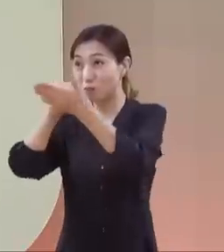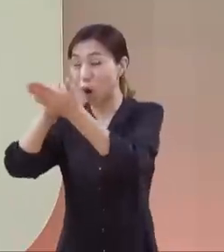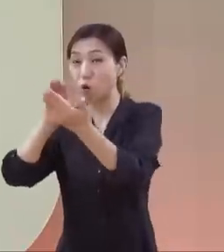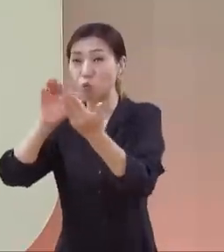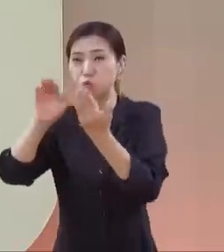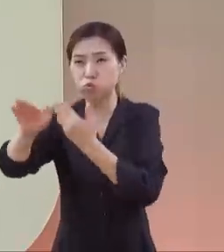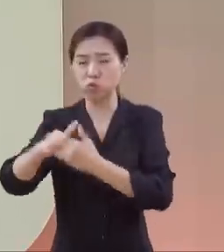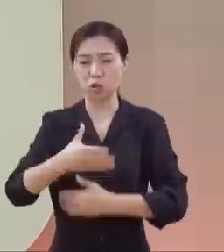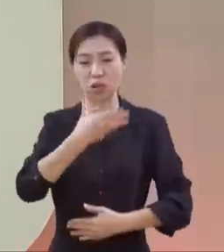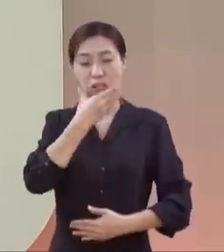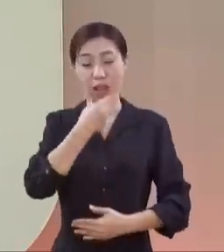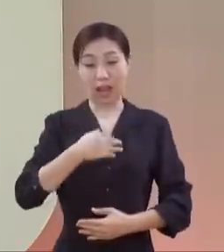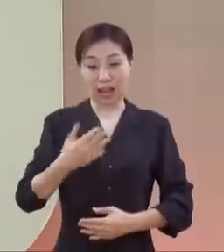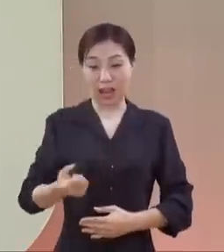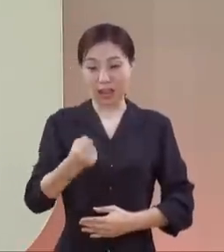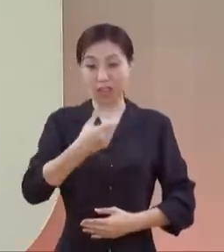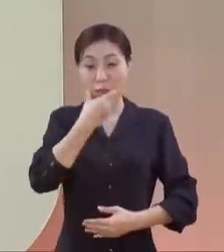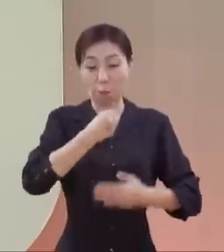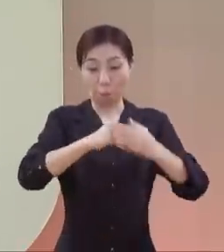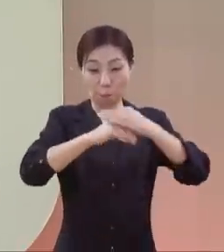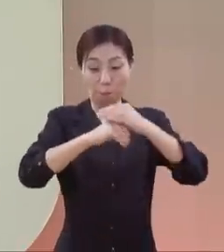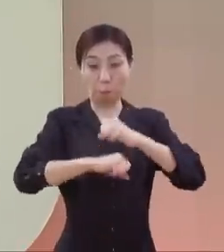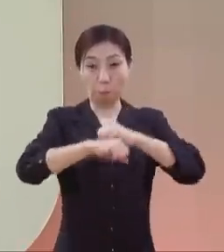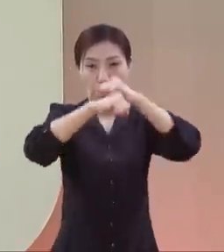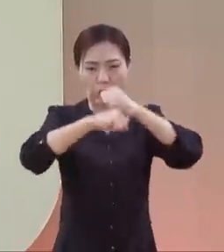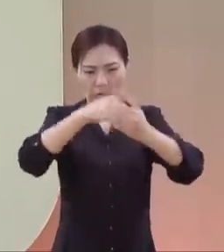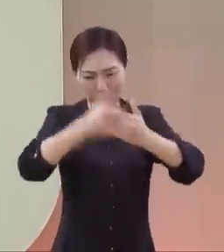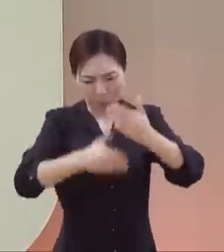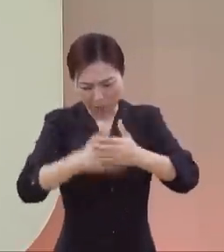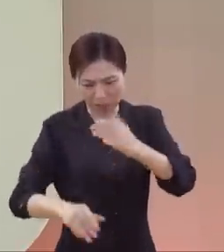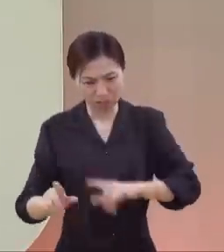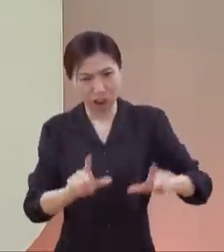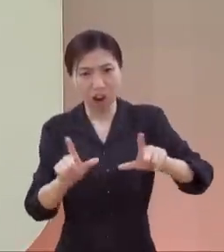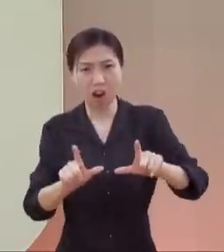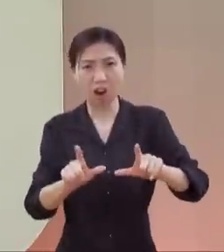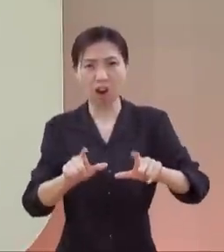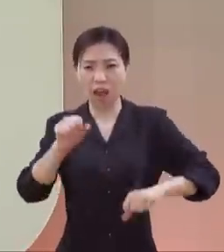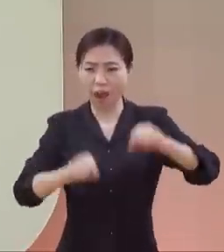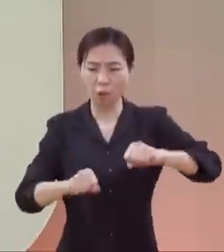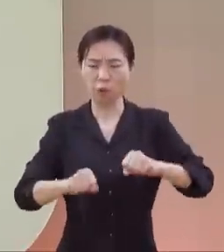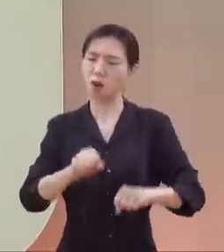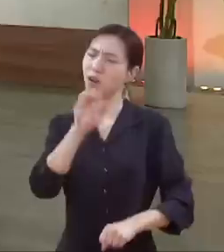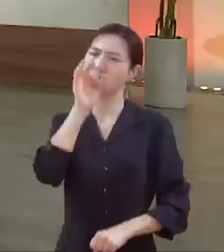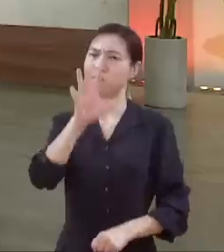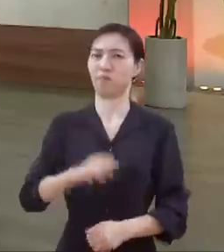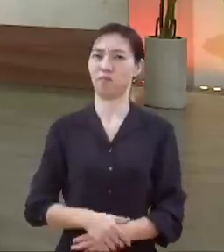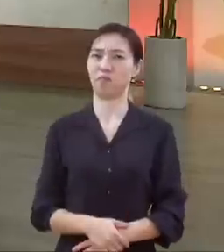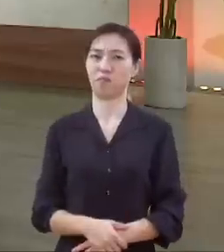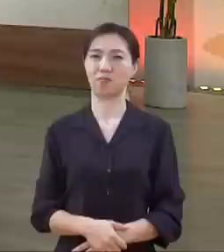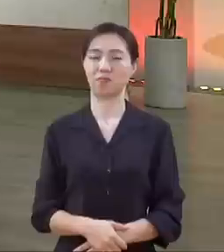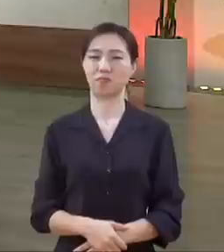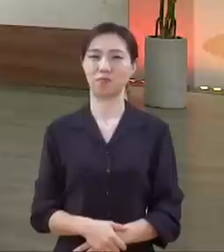라는 말씀이 갑자기 떠오르네요 아우 참 부끄럽네요 이런 얘기 하니까 어쨌거나